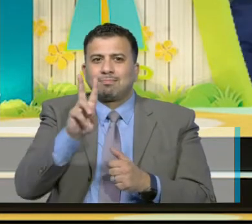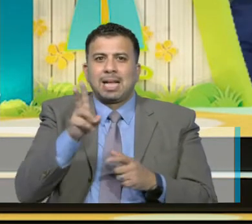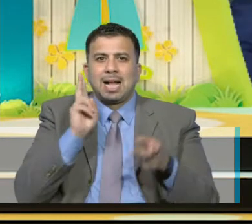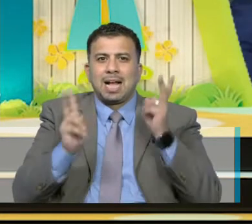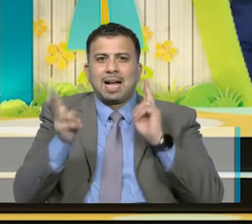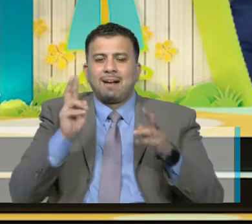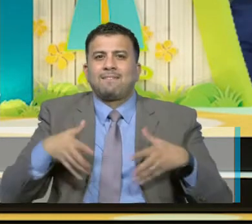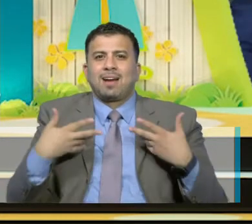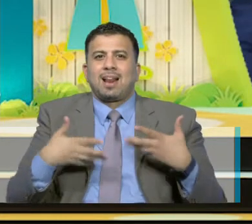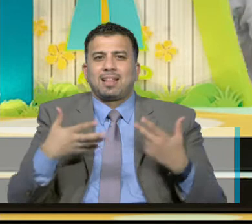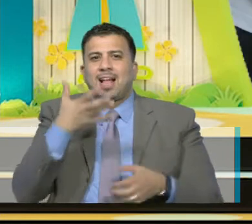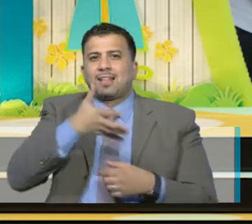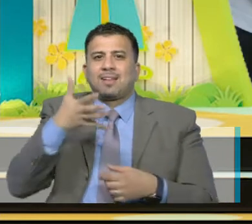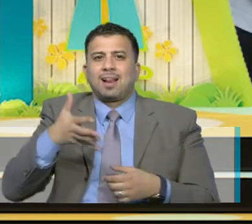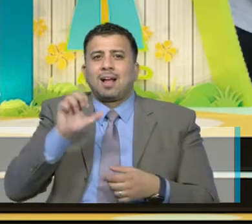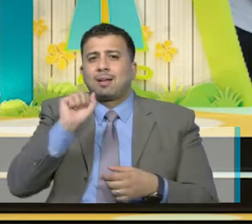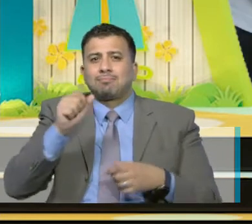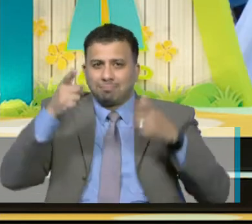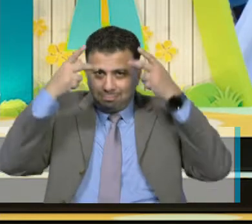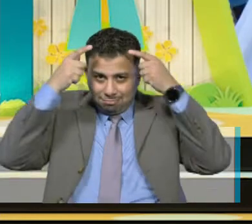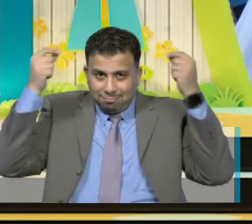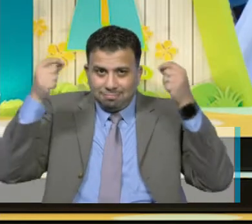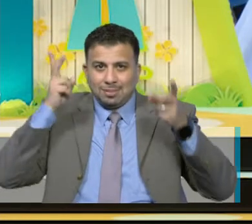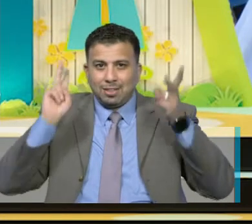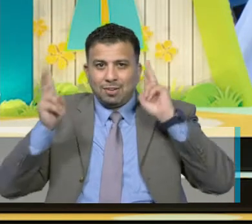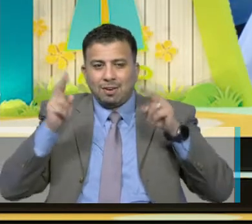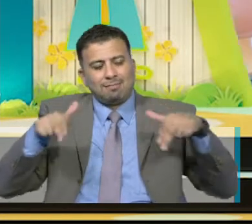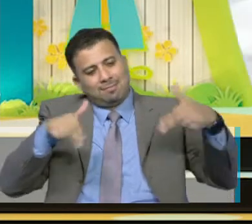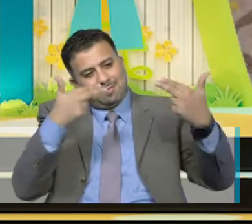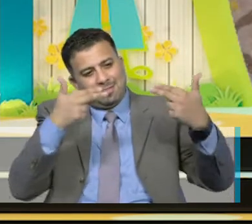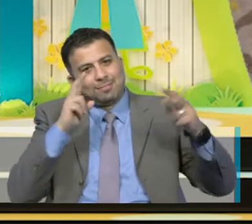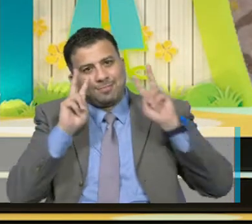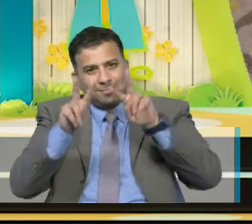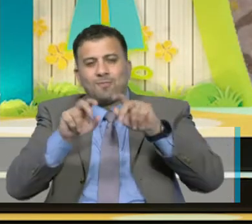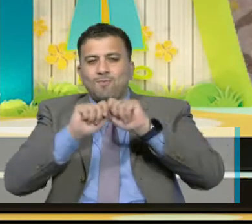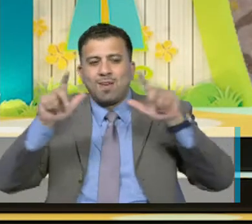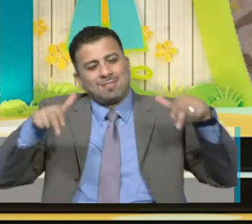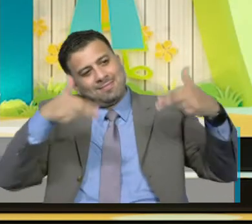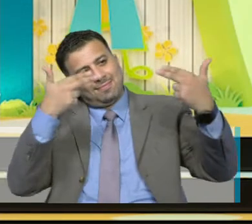المراسم ومشاركة فرحة أطفالهم عبر حفل تخرج افتراضي.